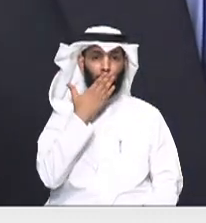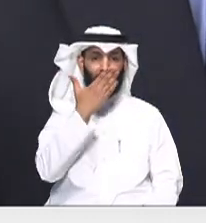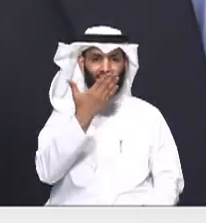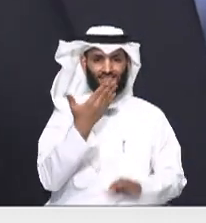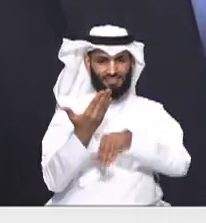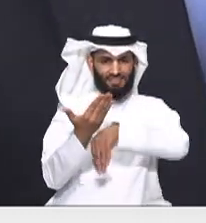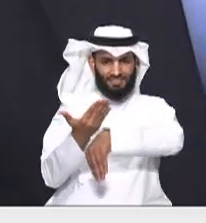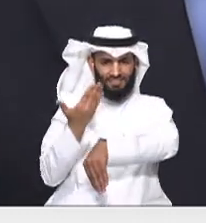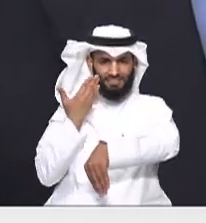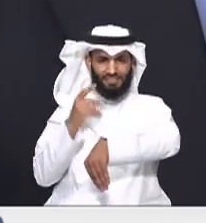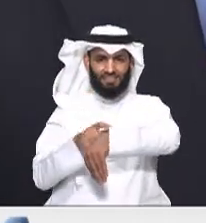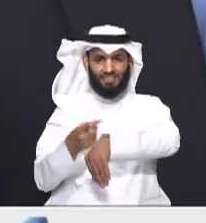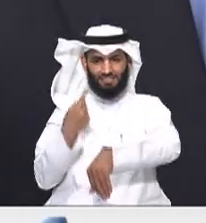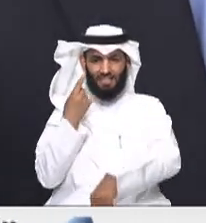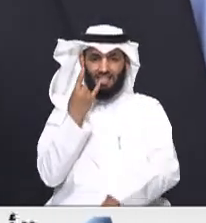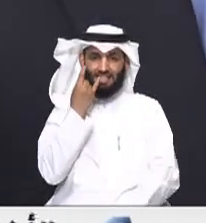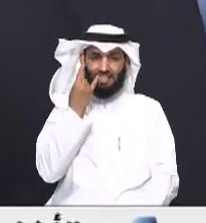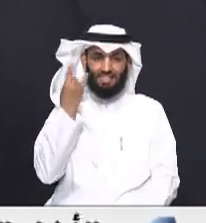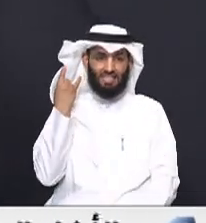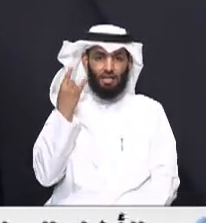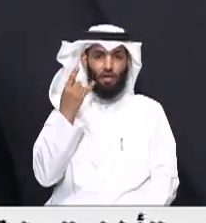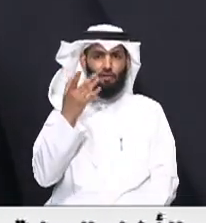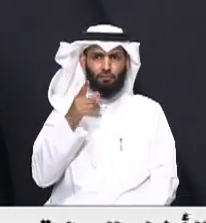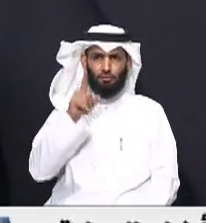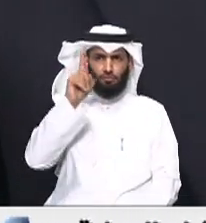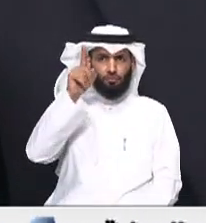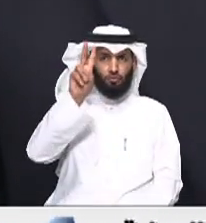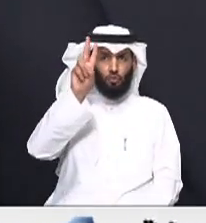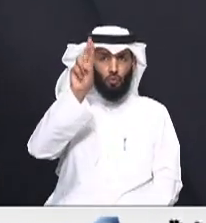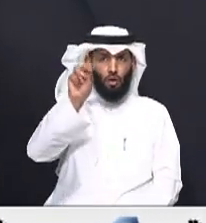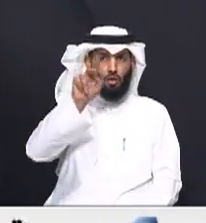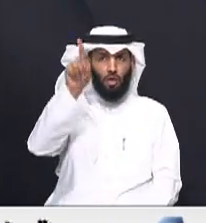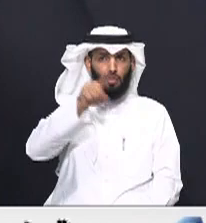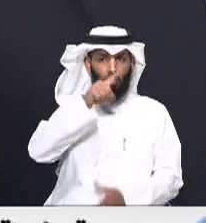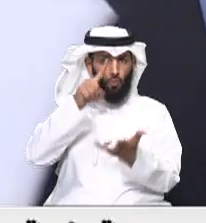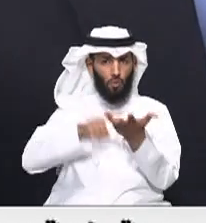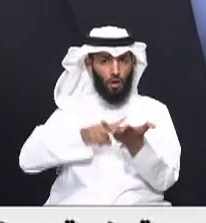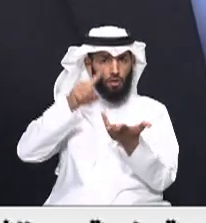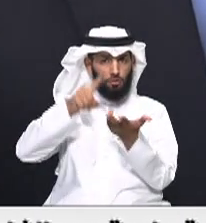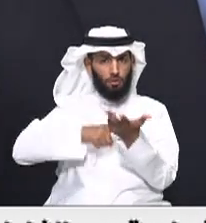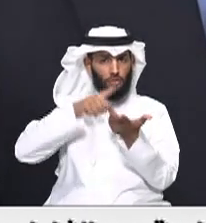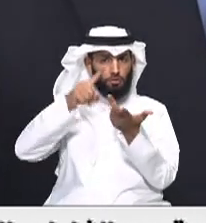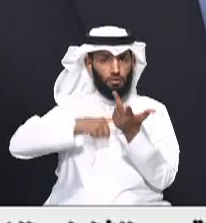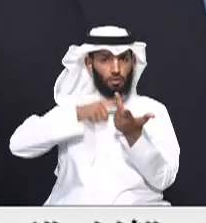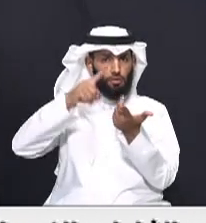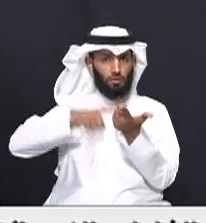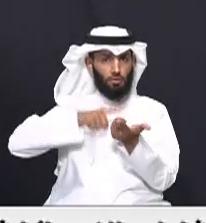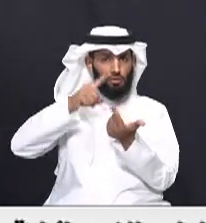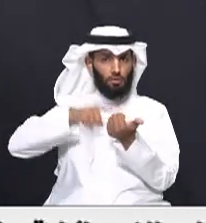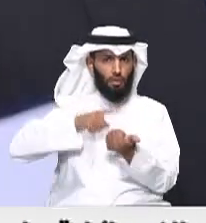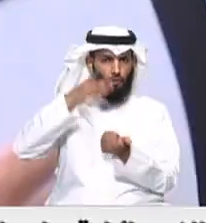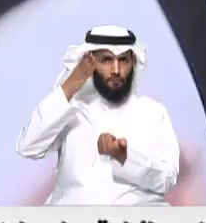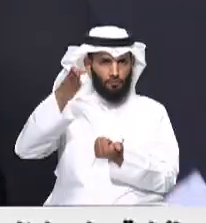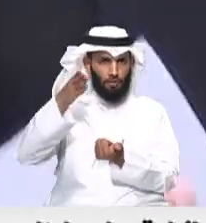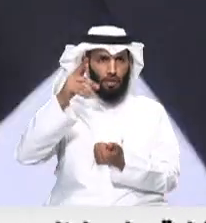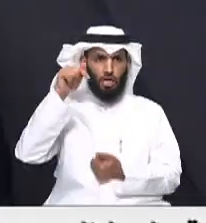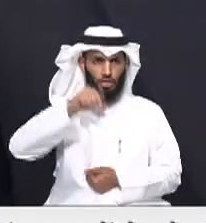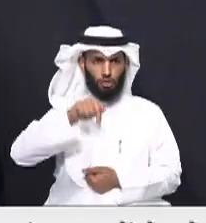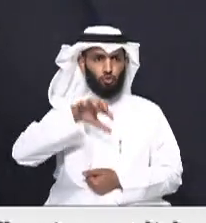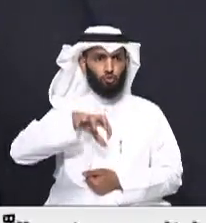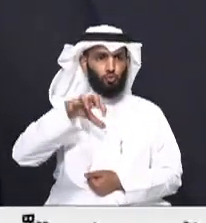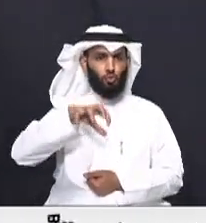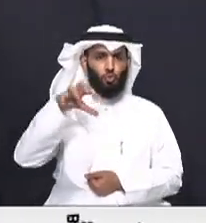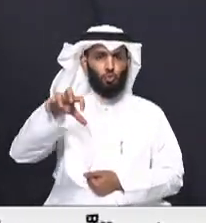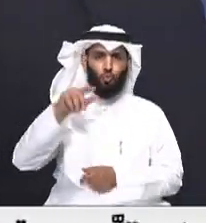الأخيرة بندر هناك العديد من الملاحظات. أضف إلى ذلك أننا رصدنا تحرك دولي ونية